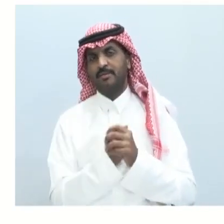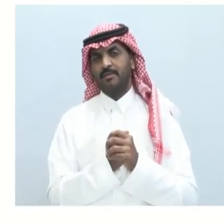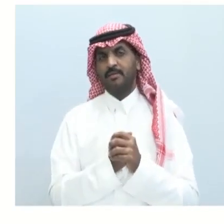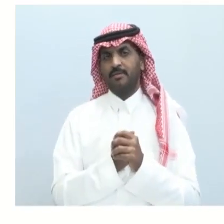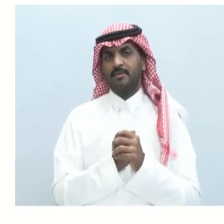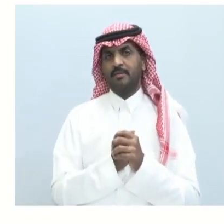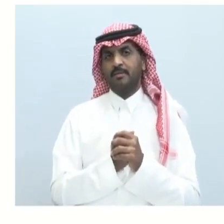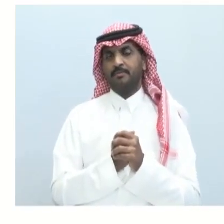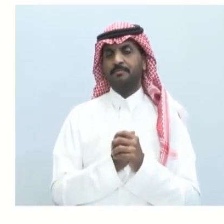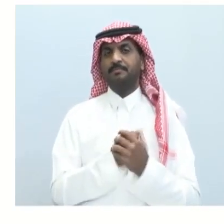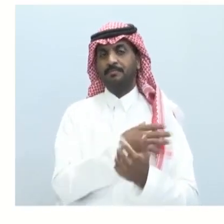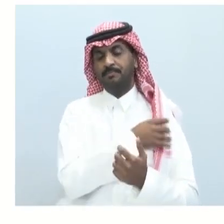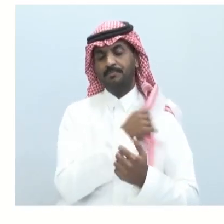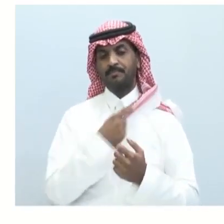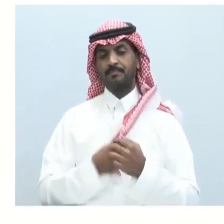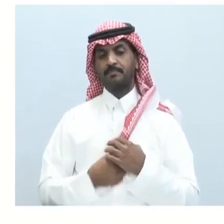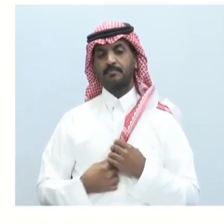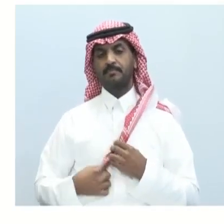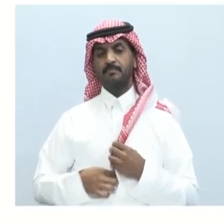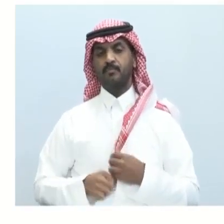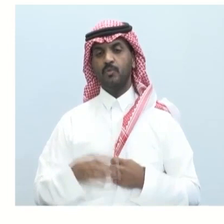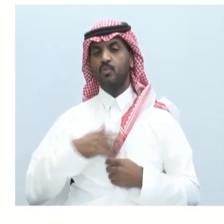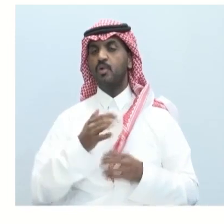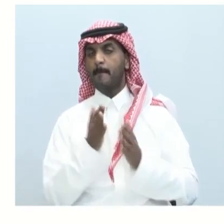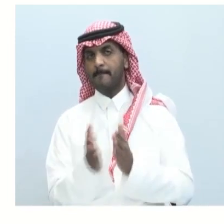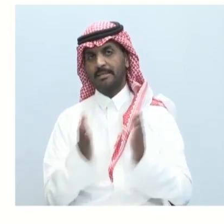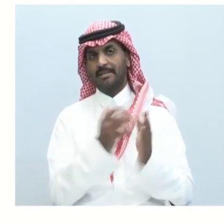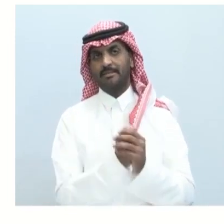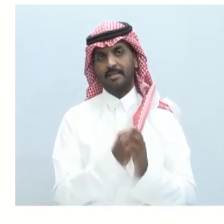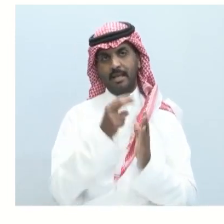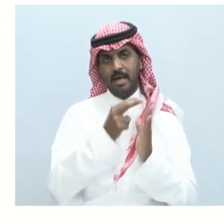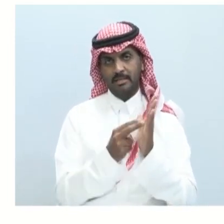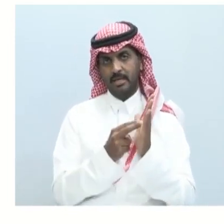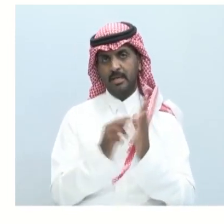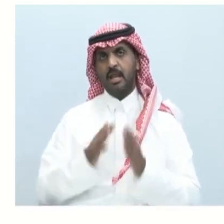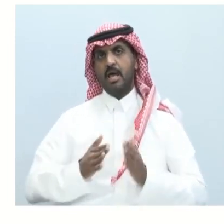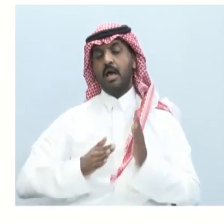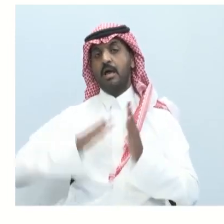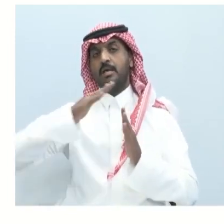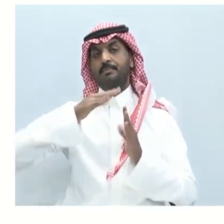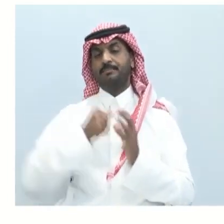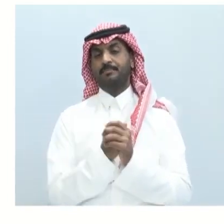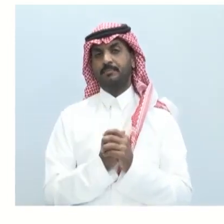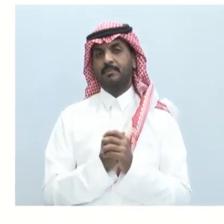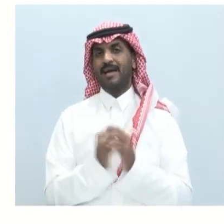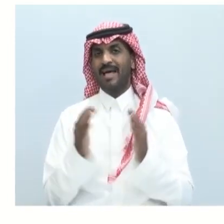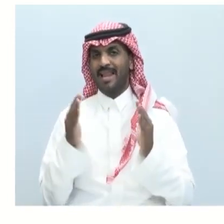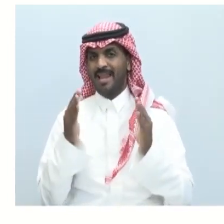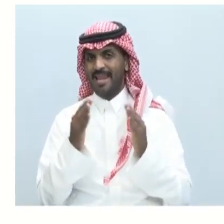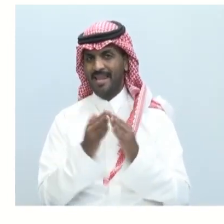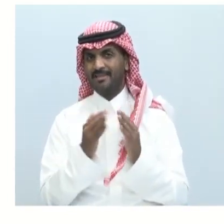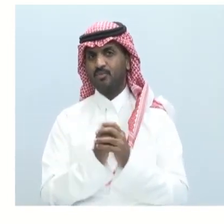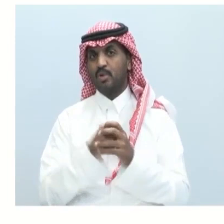دائما نشبه هذه المصريات بالفلاتر كل من انتقلنا من القاعده الى الاعلى كلما قلت